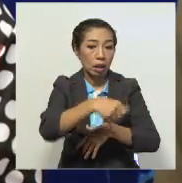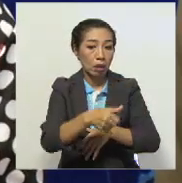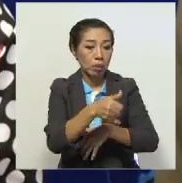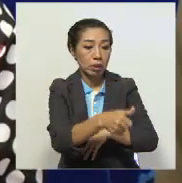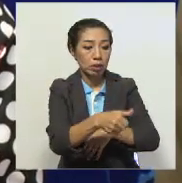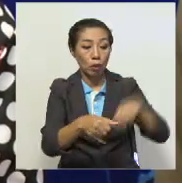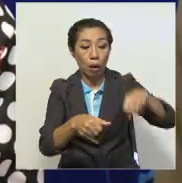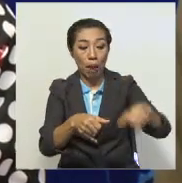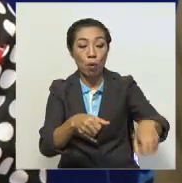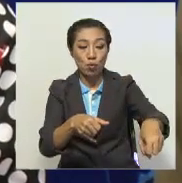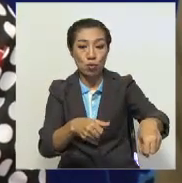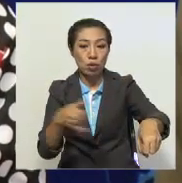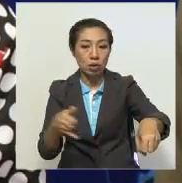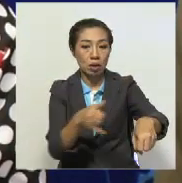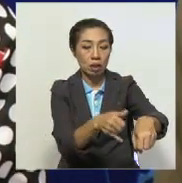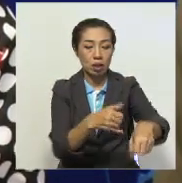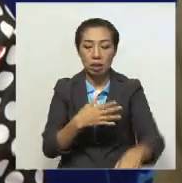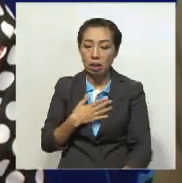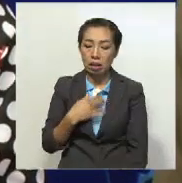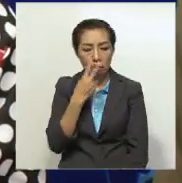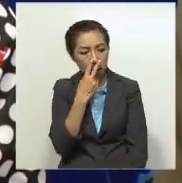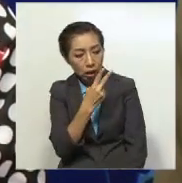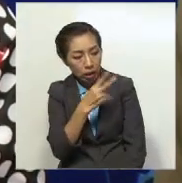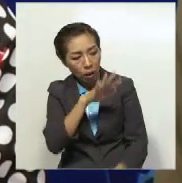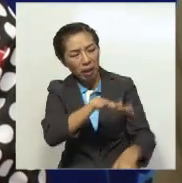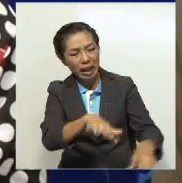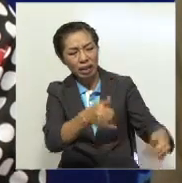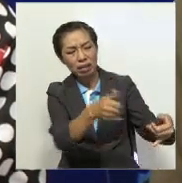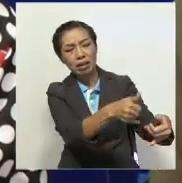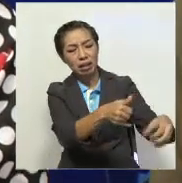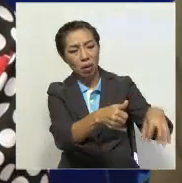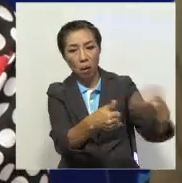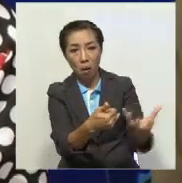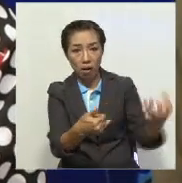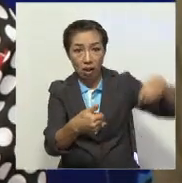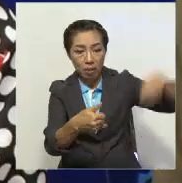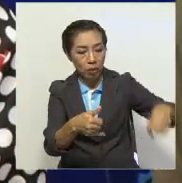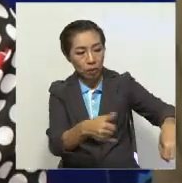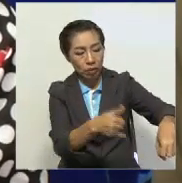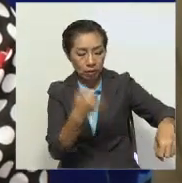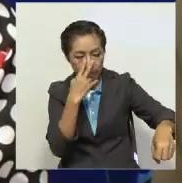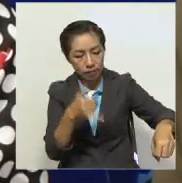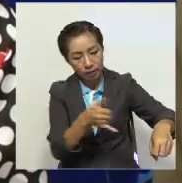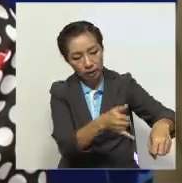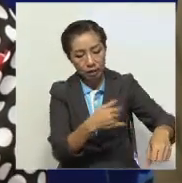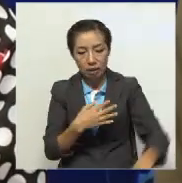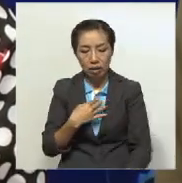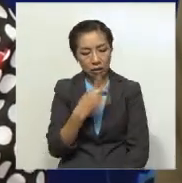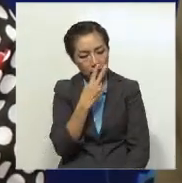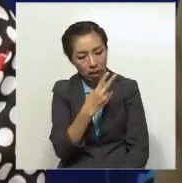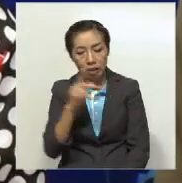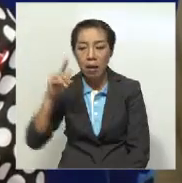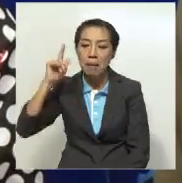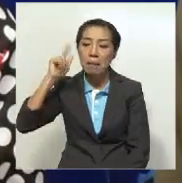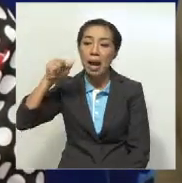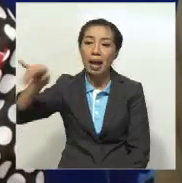ขายืนนิ่งอยู่ตรงกระเป๋าอ่ะแต่เราก็คิดว่าเด็กคงไม่เป็นไรระหว่างเขาไปอุ้มเราก็ดูนะแต่เห็นเขาอุ้มเด็กก็นึกว่